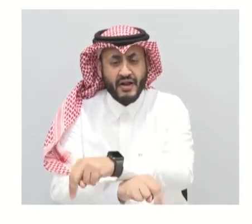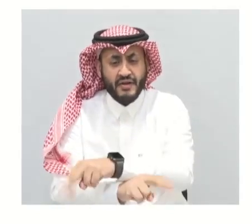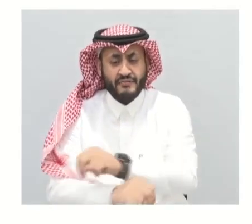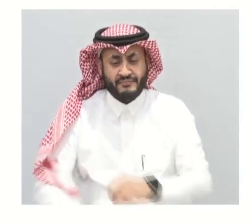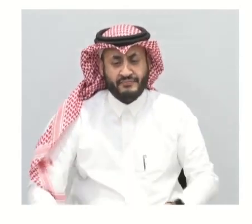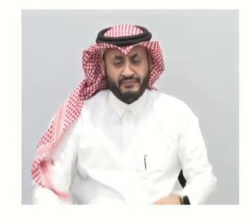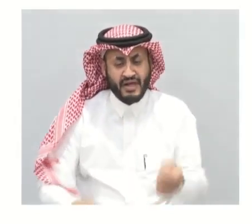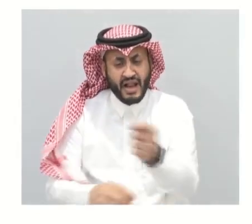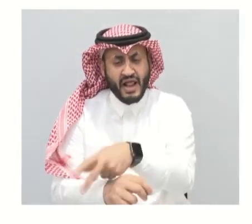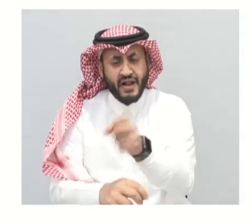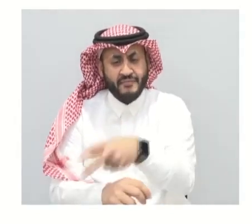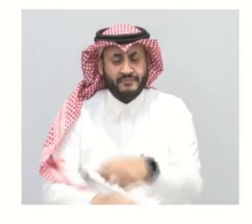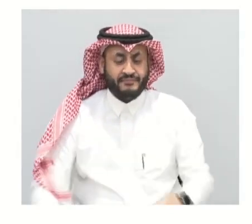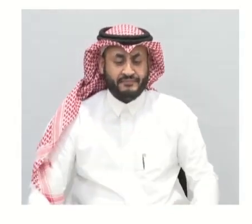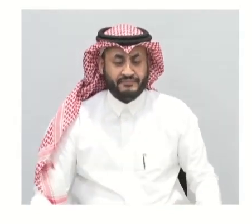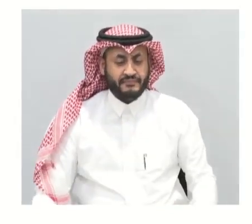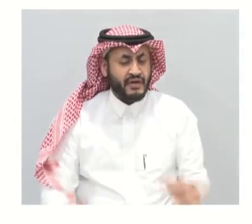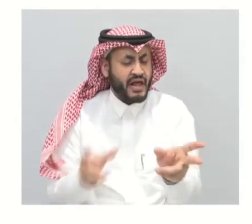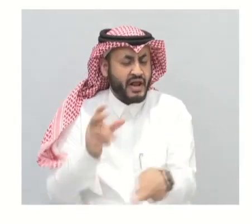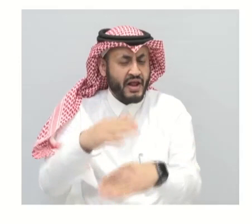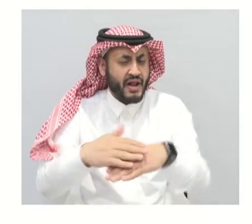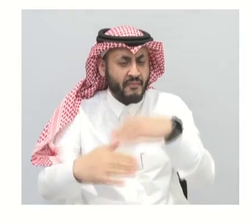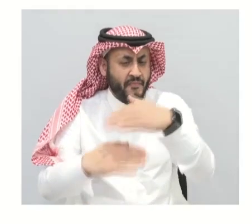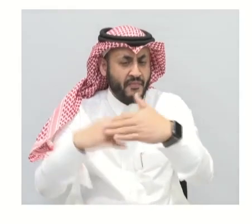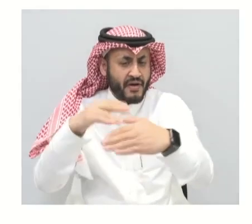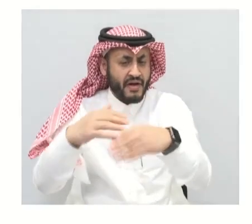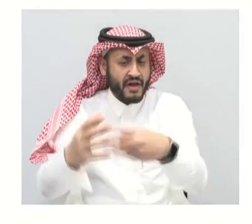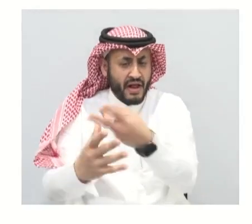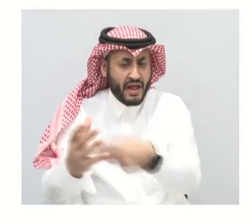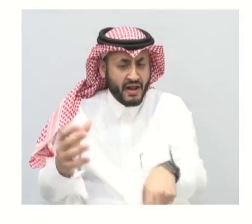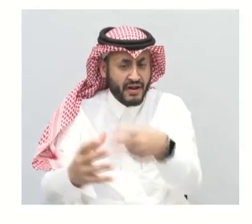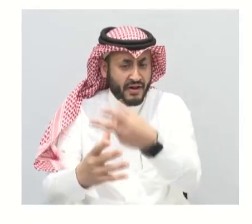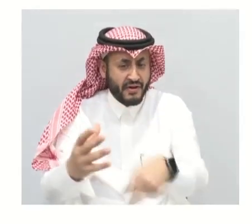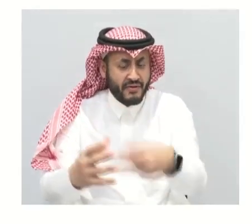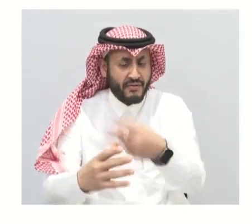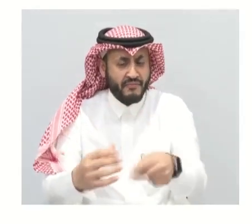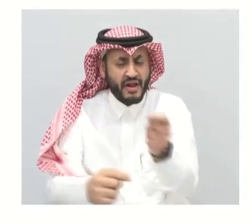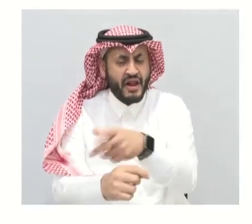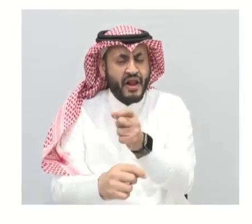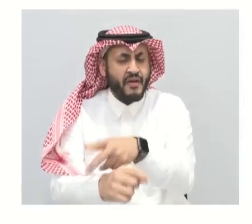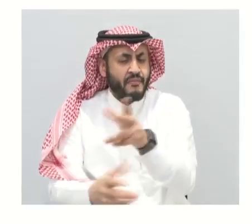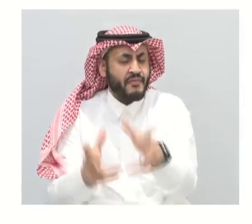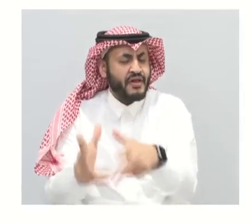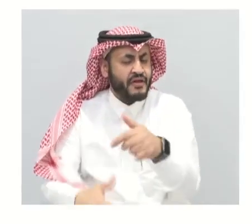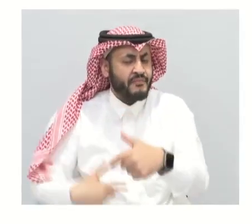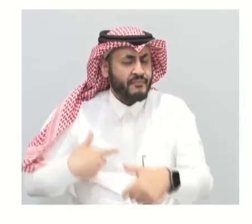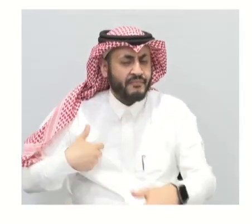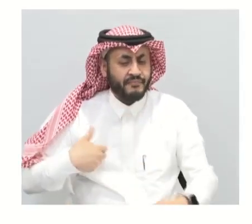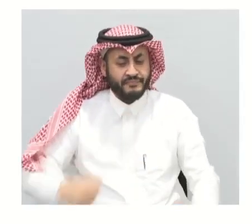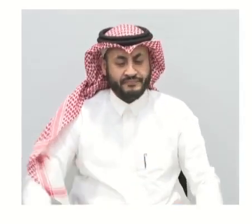تتكون من فضلات النباتات والحيوانات وبقاياها ماذا نسميها